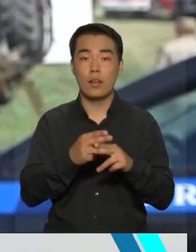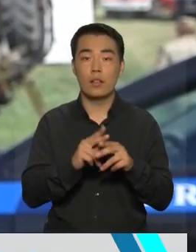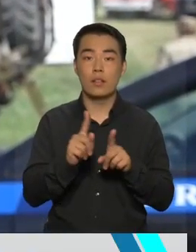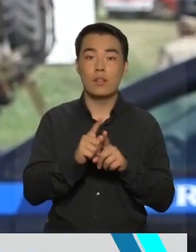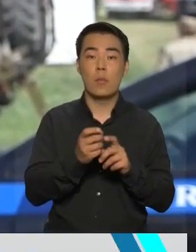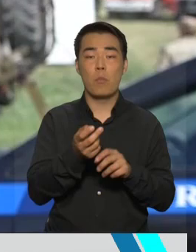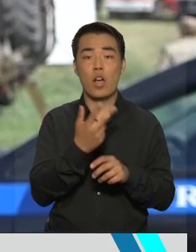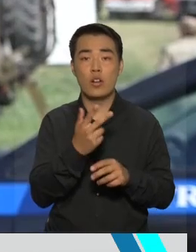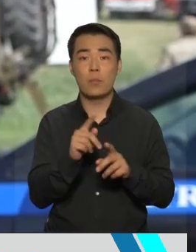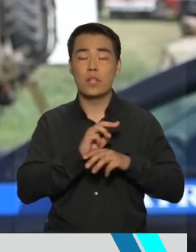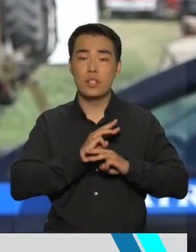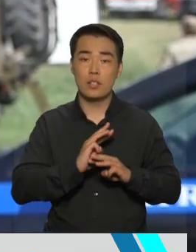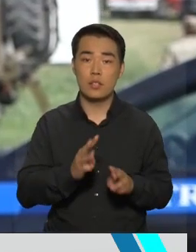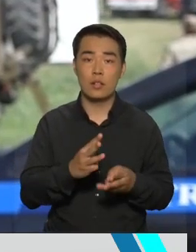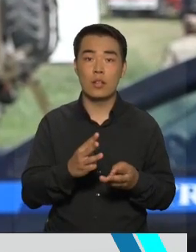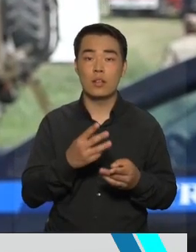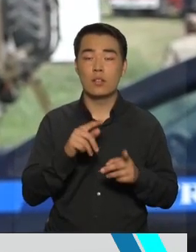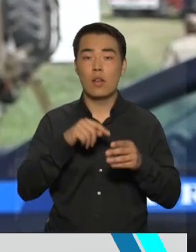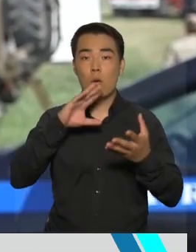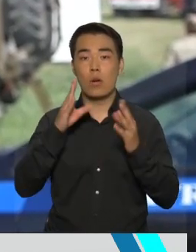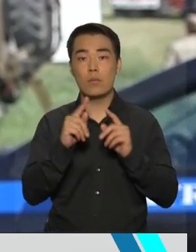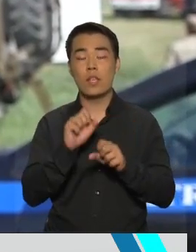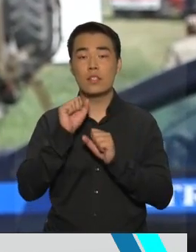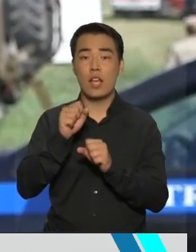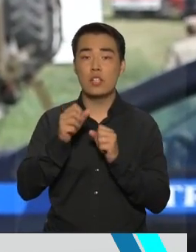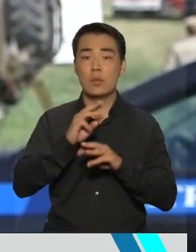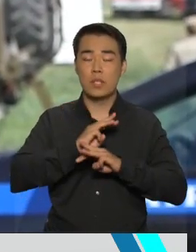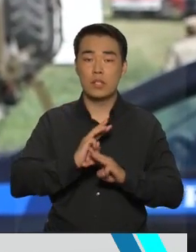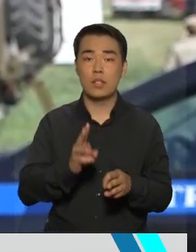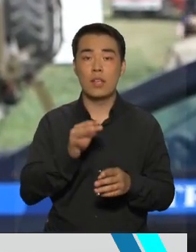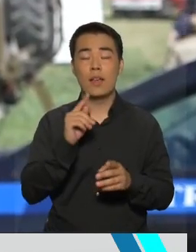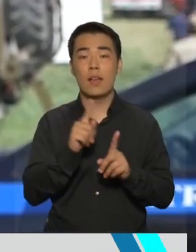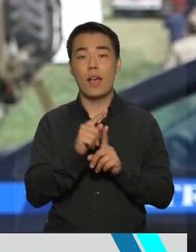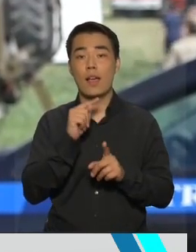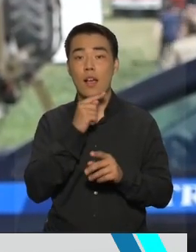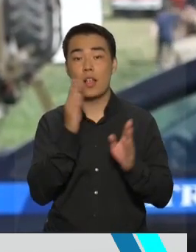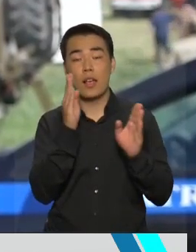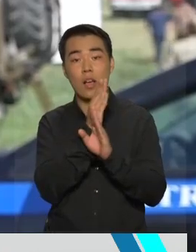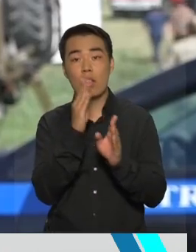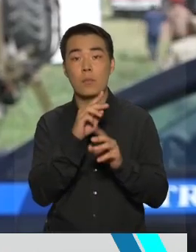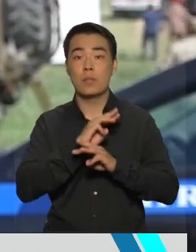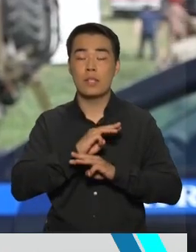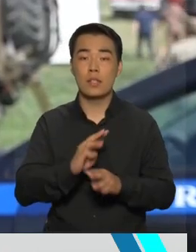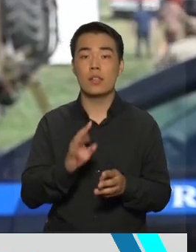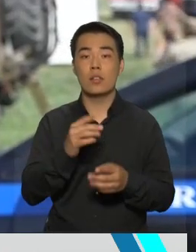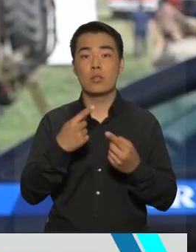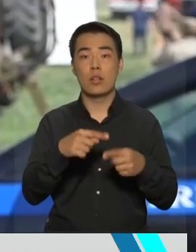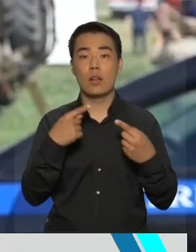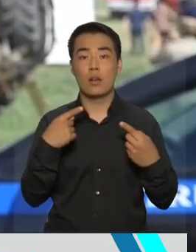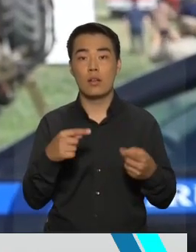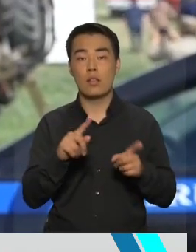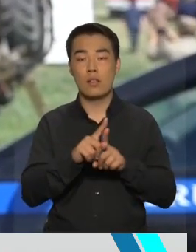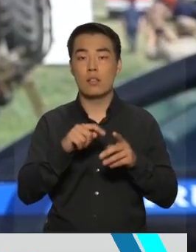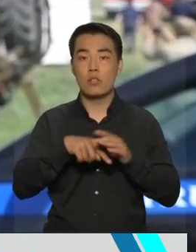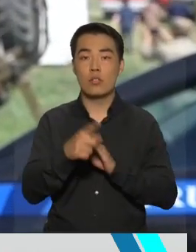төтенше жағдайлар министрлігі, қорғаныс министрлігі, экология министрлігінің өкілдері, одан басқа 120-дан